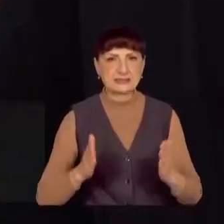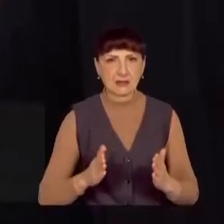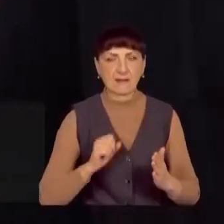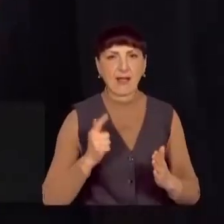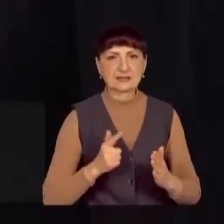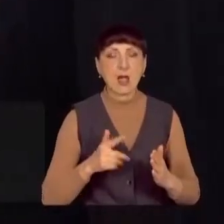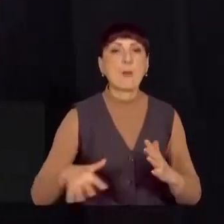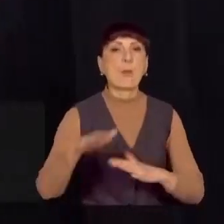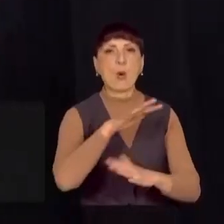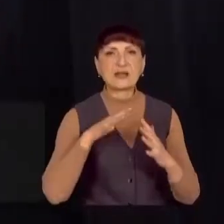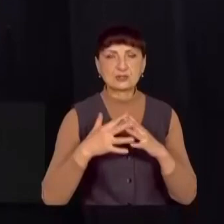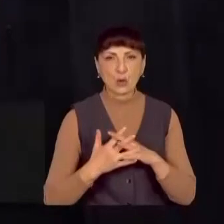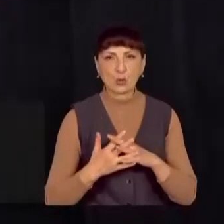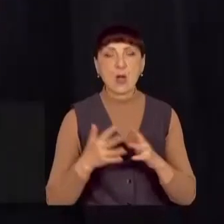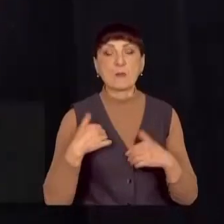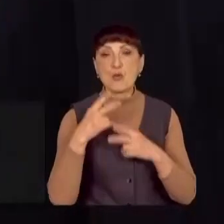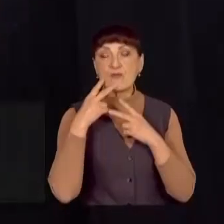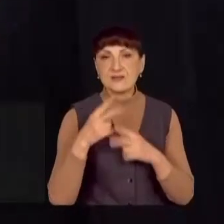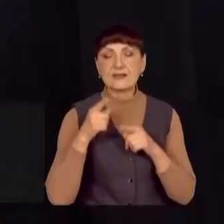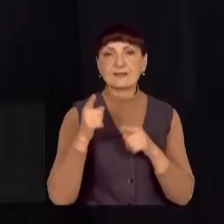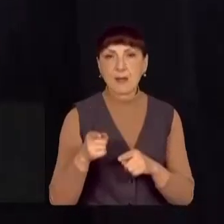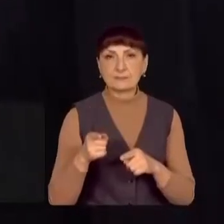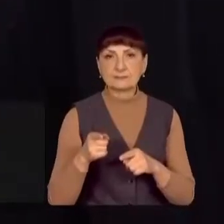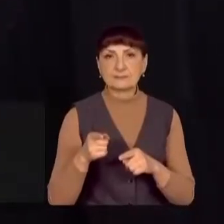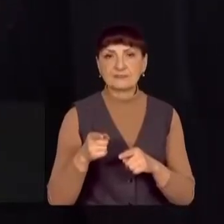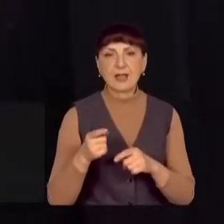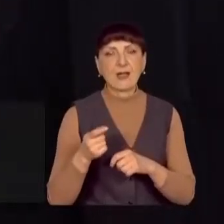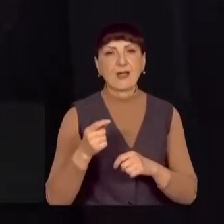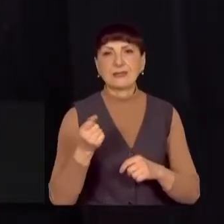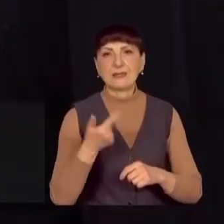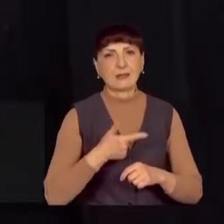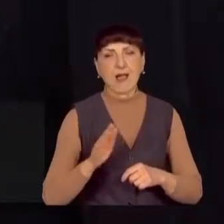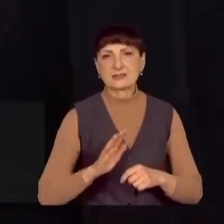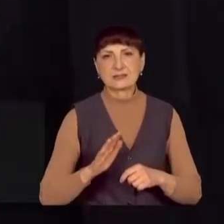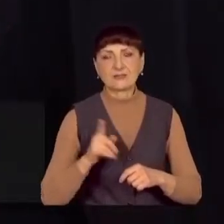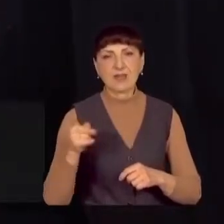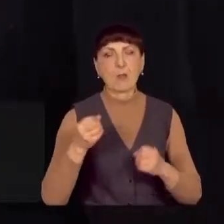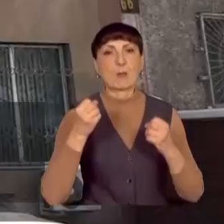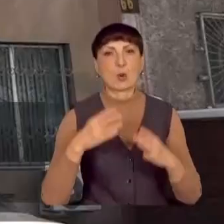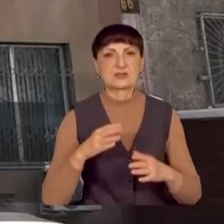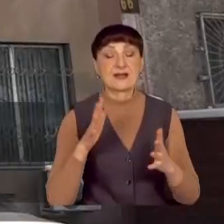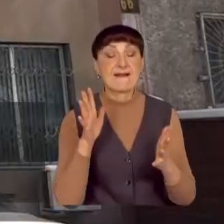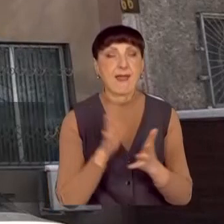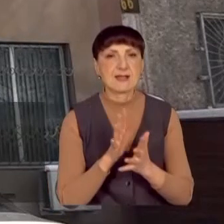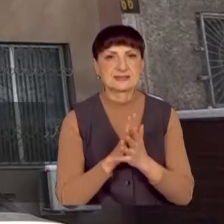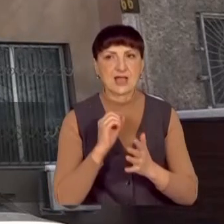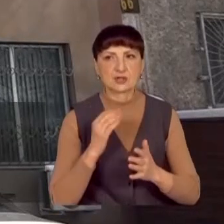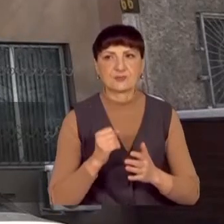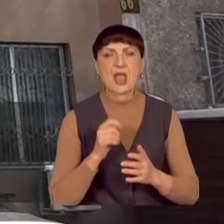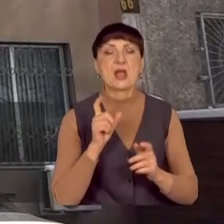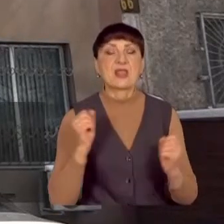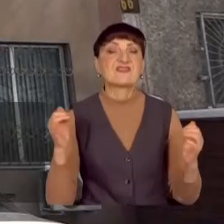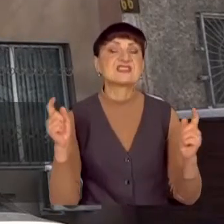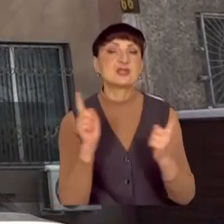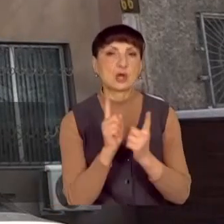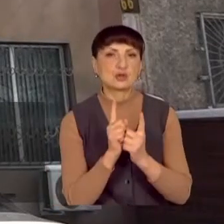по поселку, мы увидели, что там, ну, не голубое топливо, там просто сажа. На встречу с абонентами